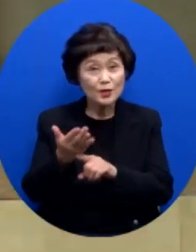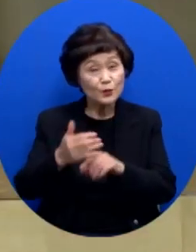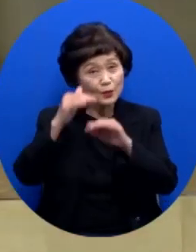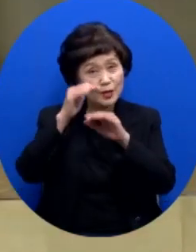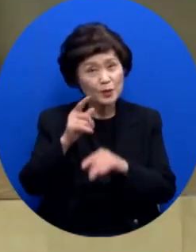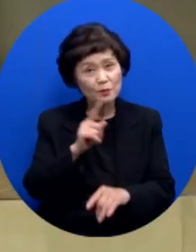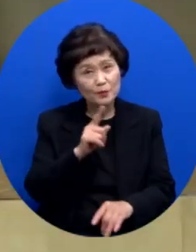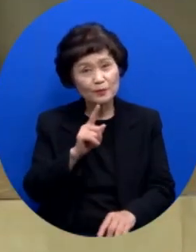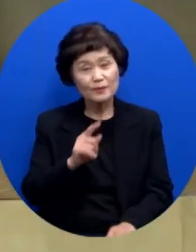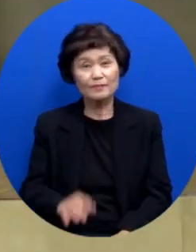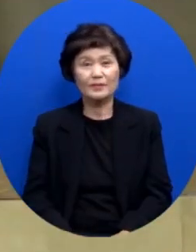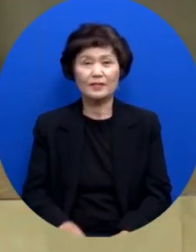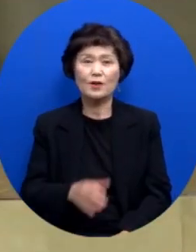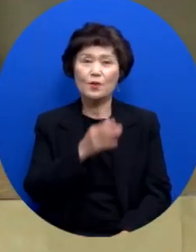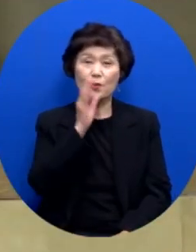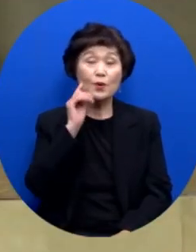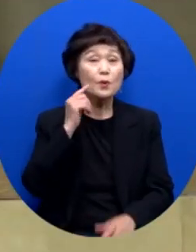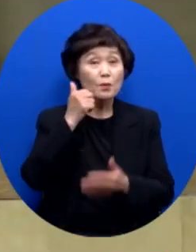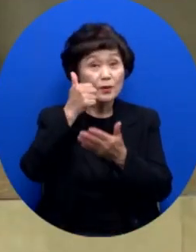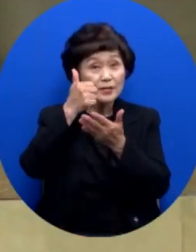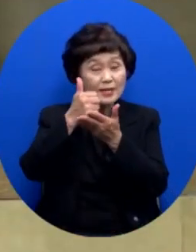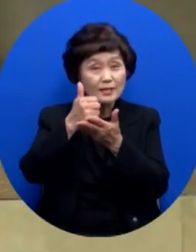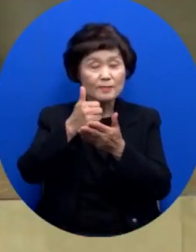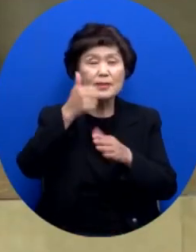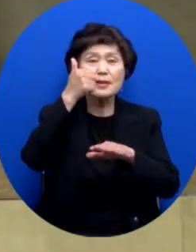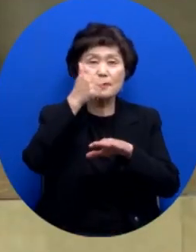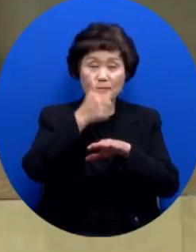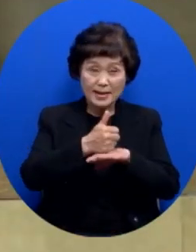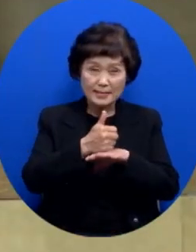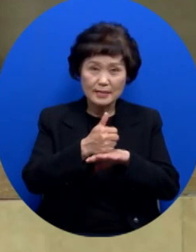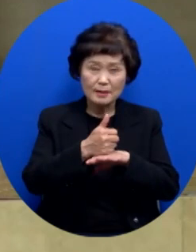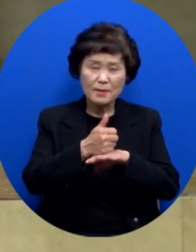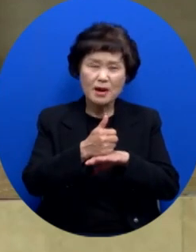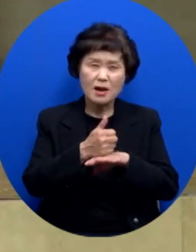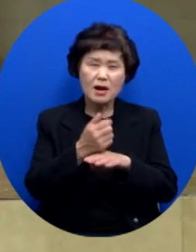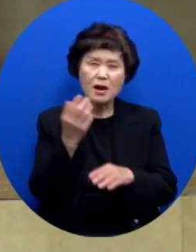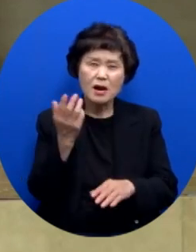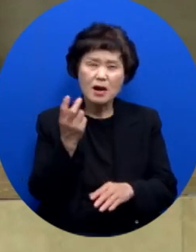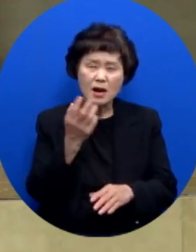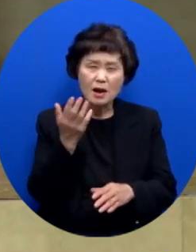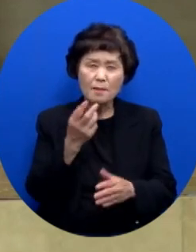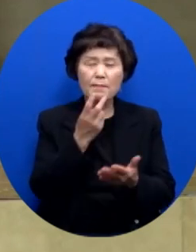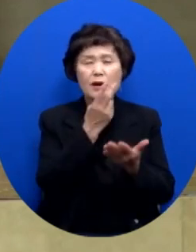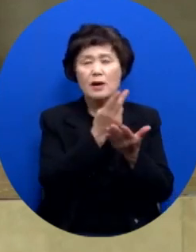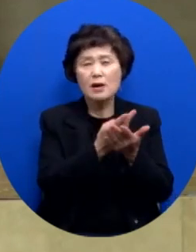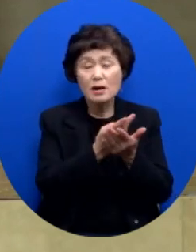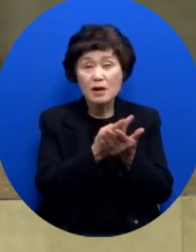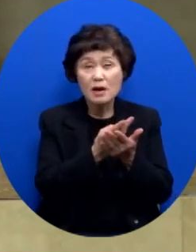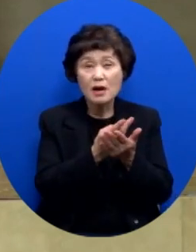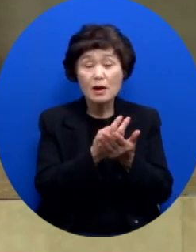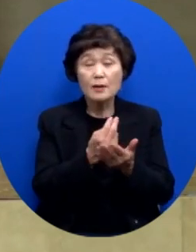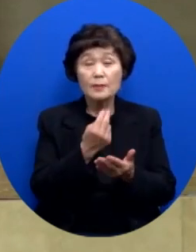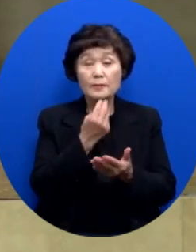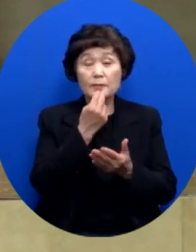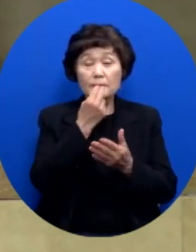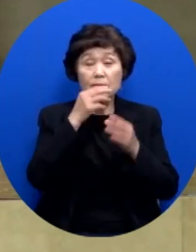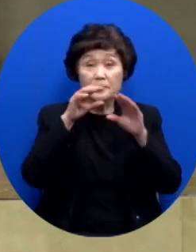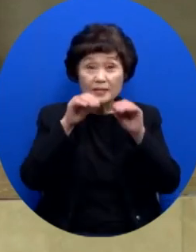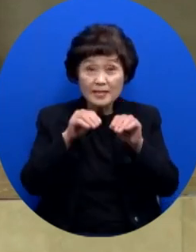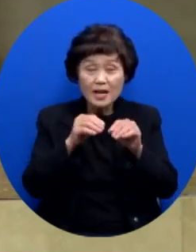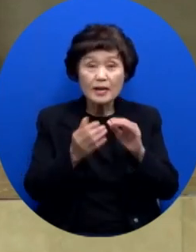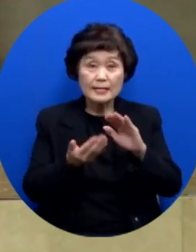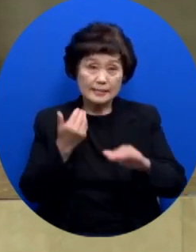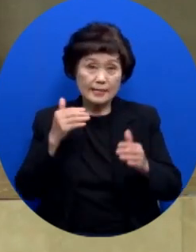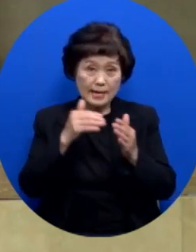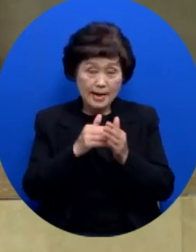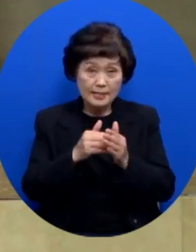원로 목사님은 이번에 마지막 병상에서 숨지시기 직전에도 유언을 남기셨을